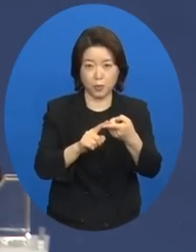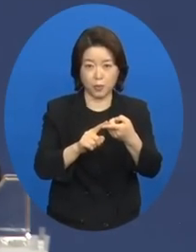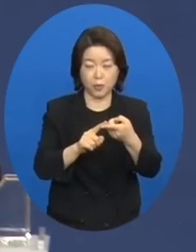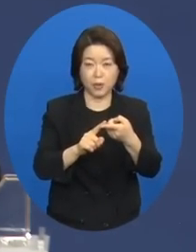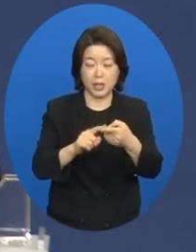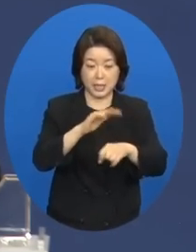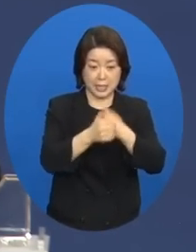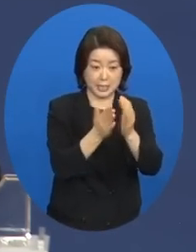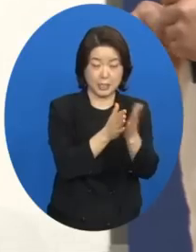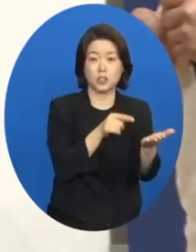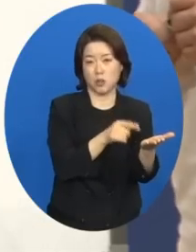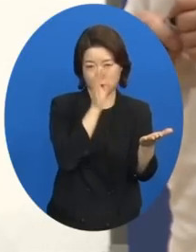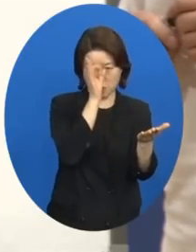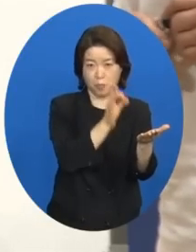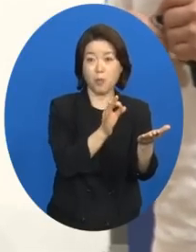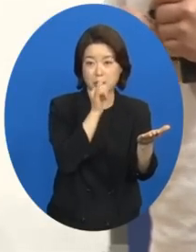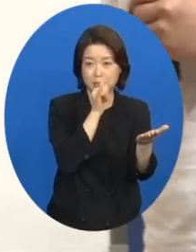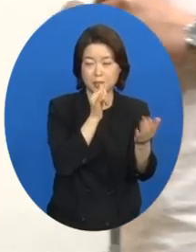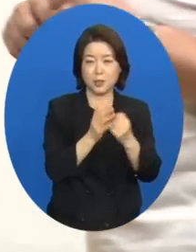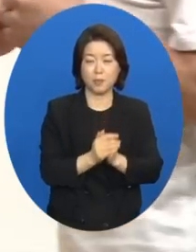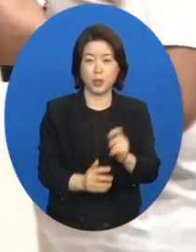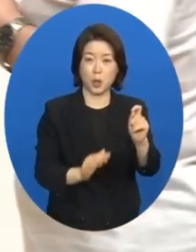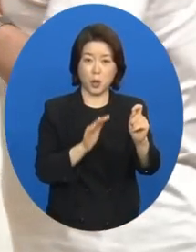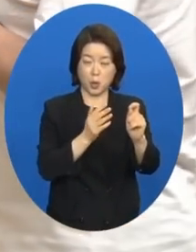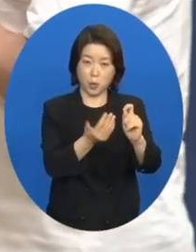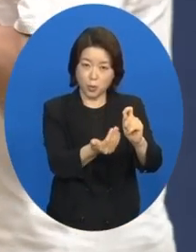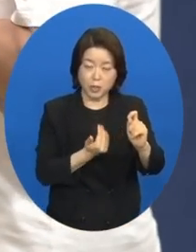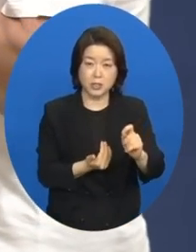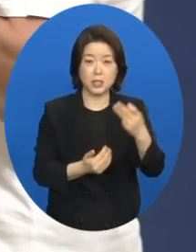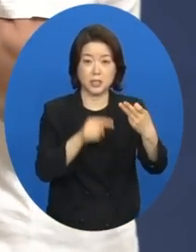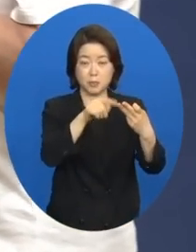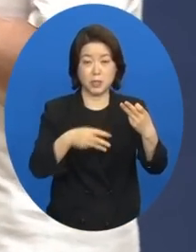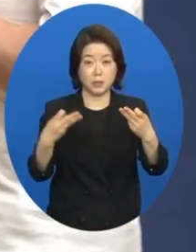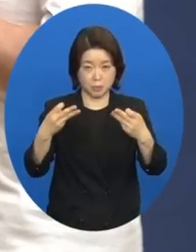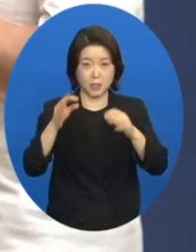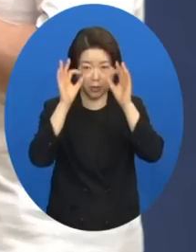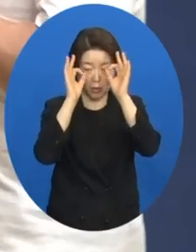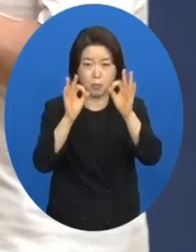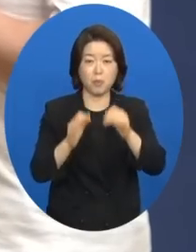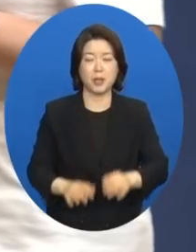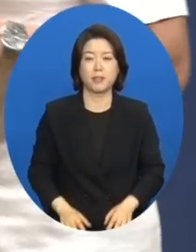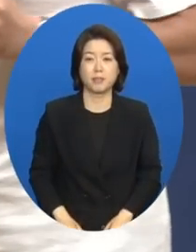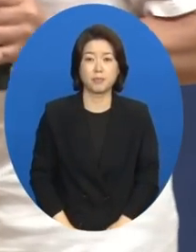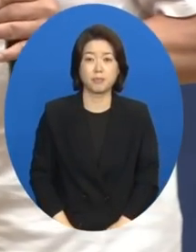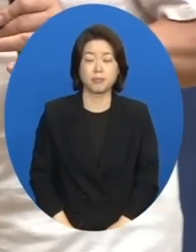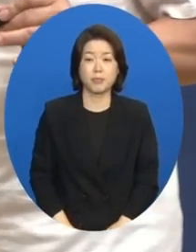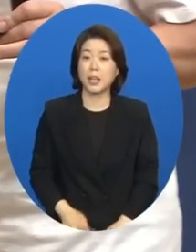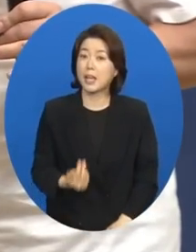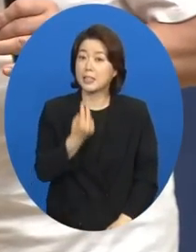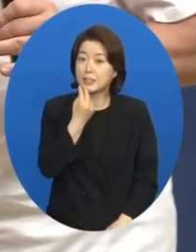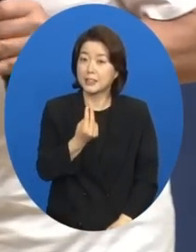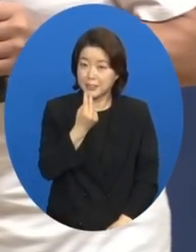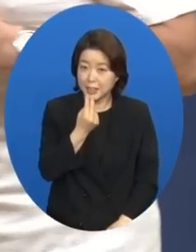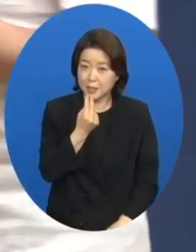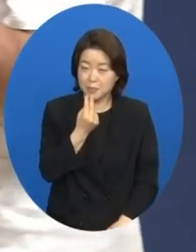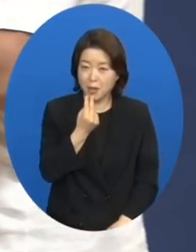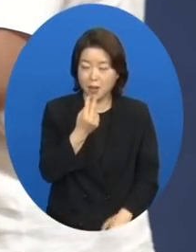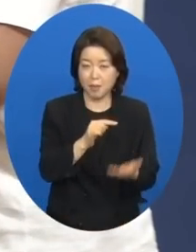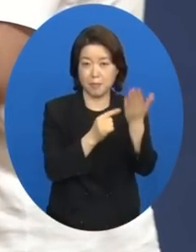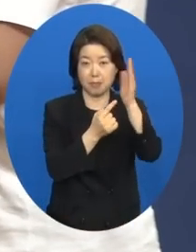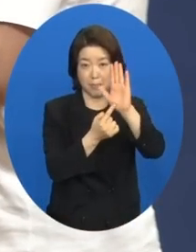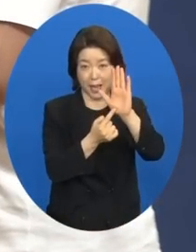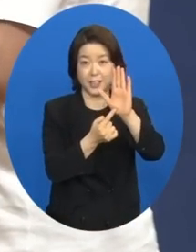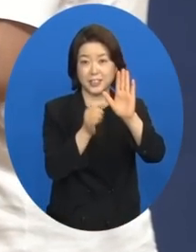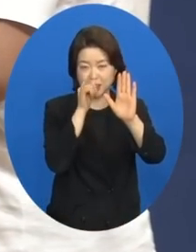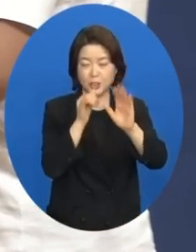성경이 말하고 있어요. 고린도전서 13장 13절에는 이 참 그리스도인에게 나타나는 그 생명의 그 반응이